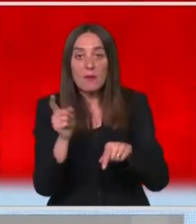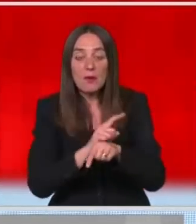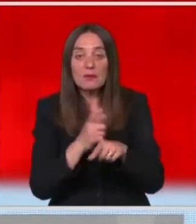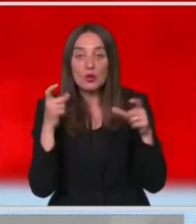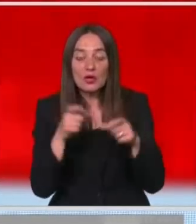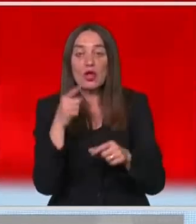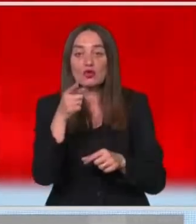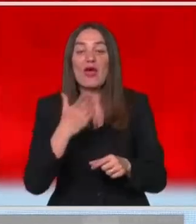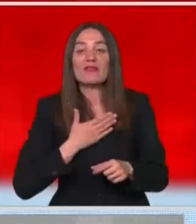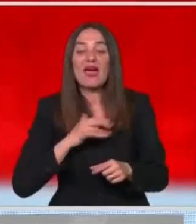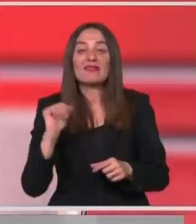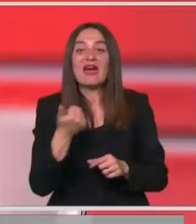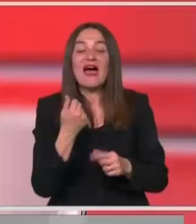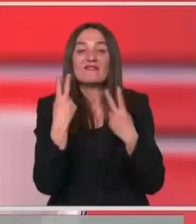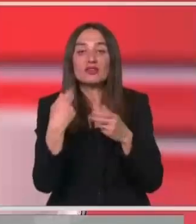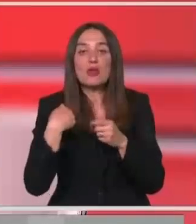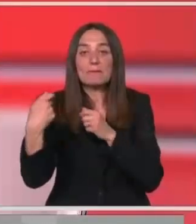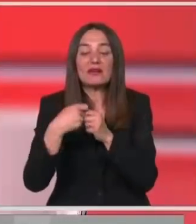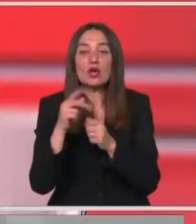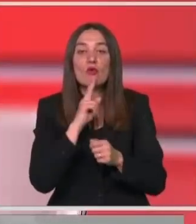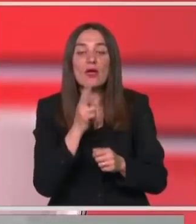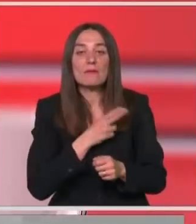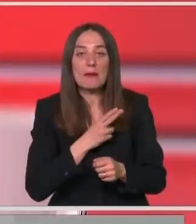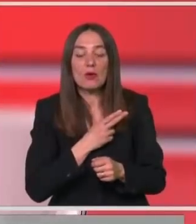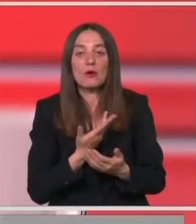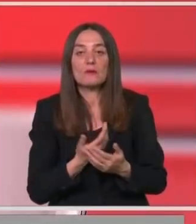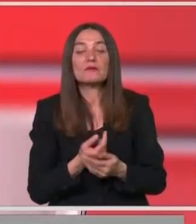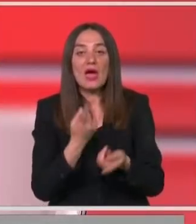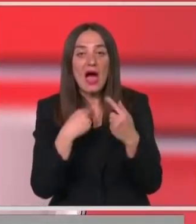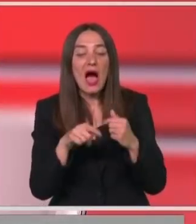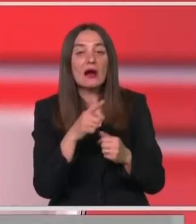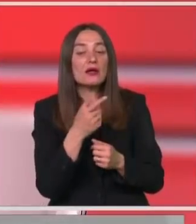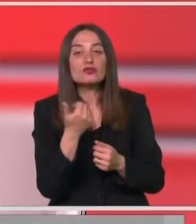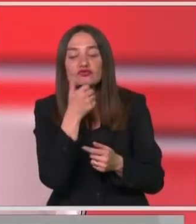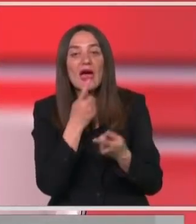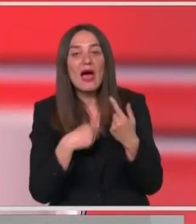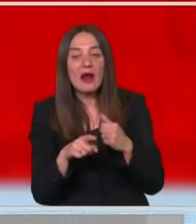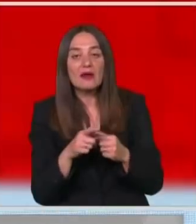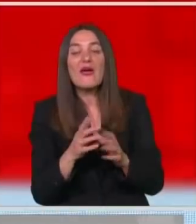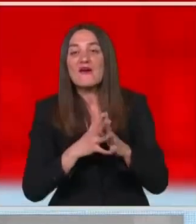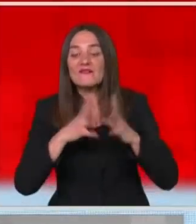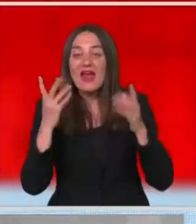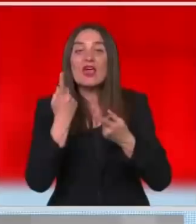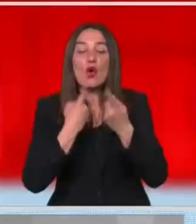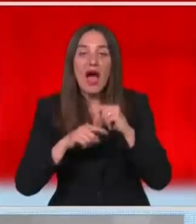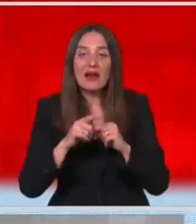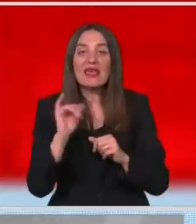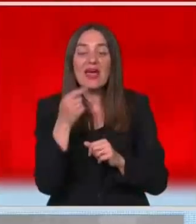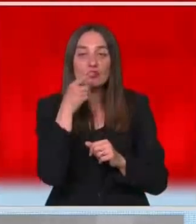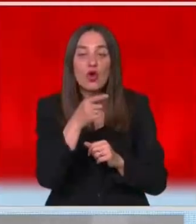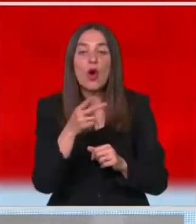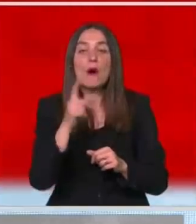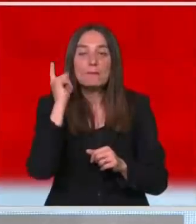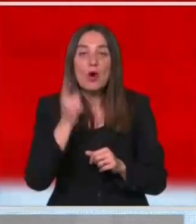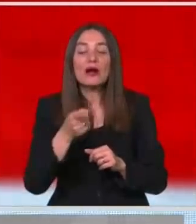krize to je naš najvažniji partner koji mi imamo. Ali, šta vam je ali, pošto nagoveštava mi neko ali? Pa evo, veliko ali je to. Moramo da